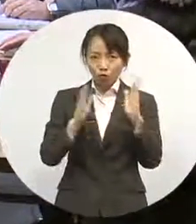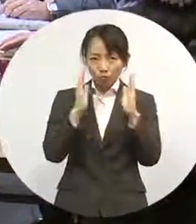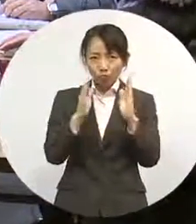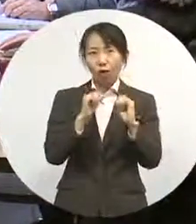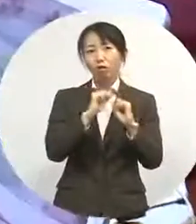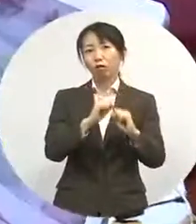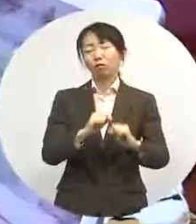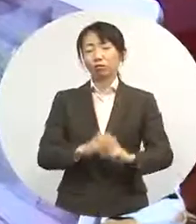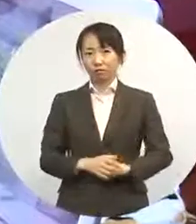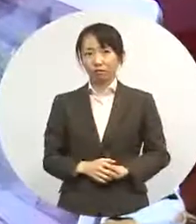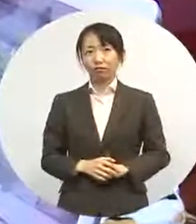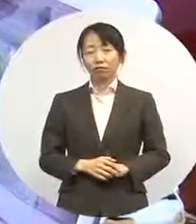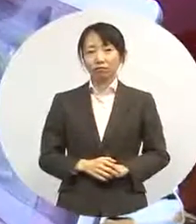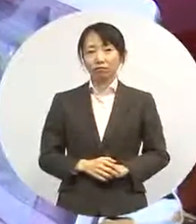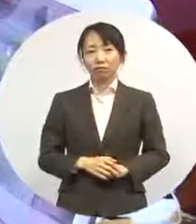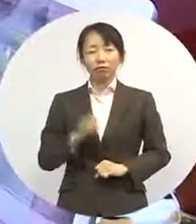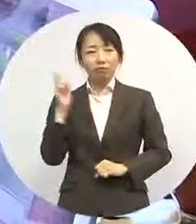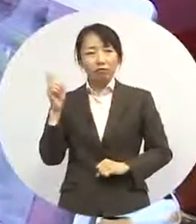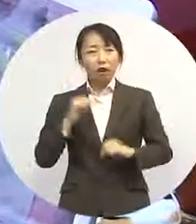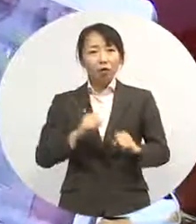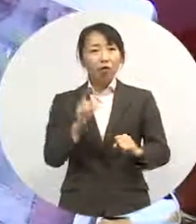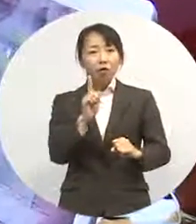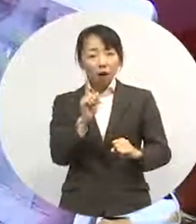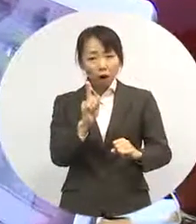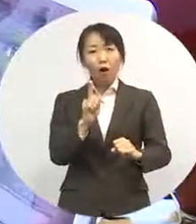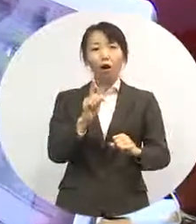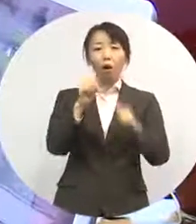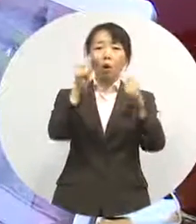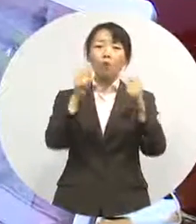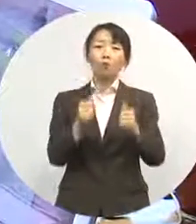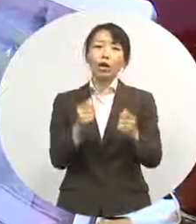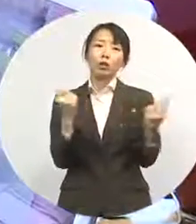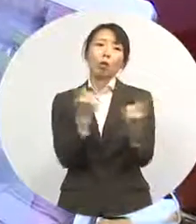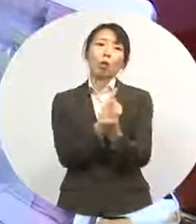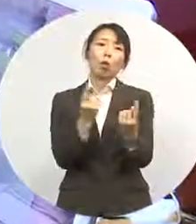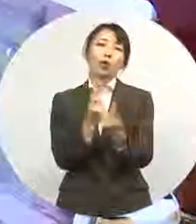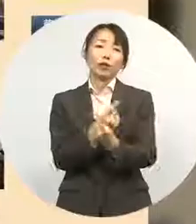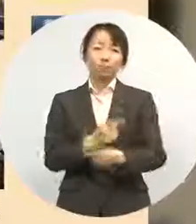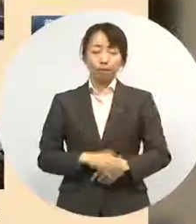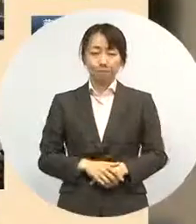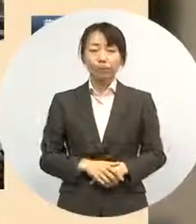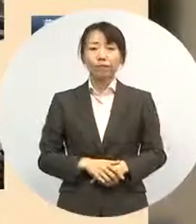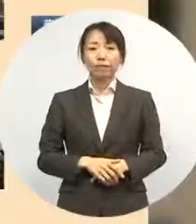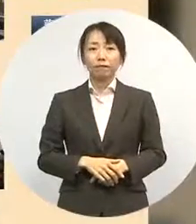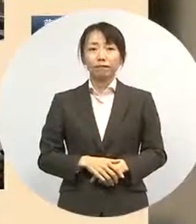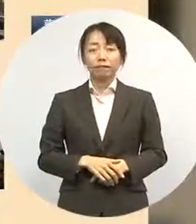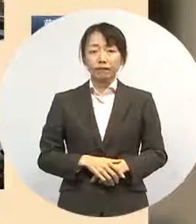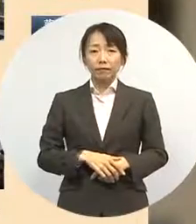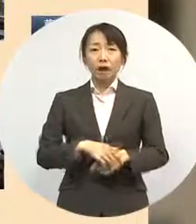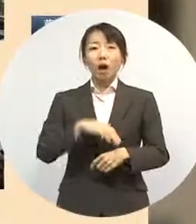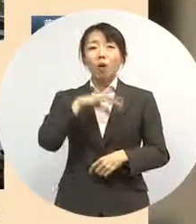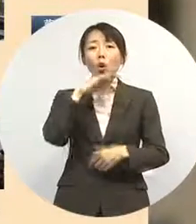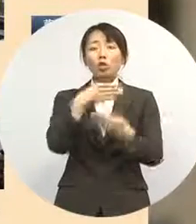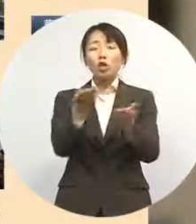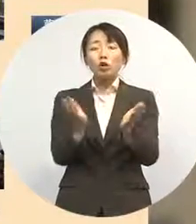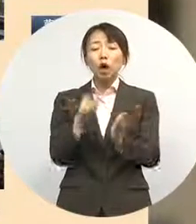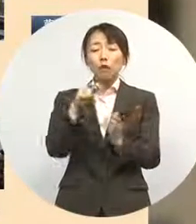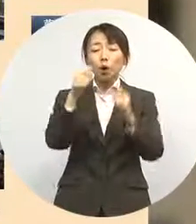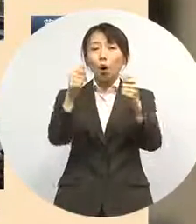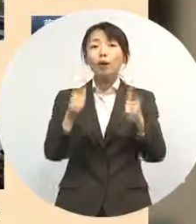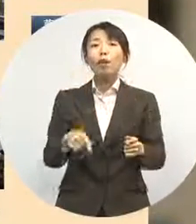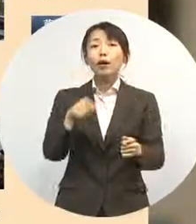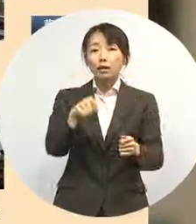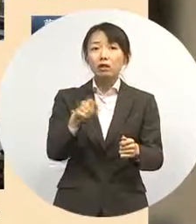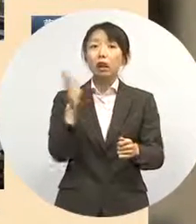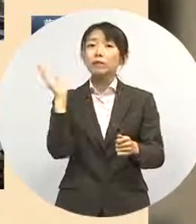。行っている作業はホームページの更新。実は老人クラブのホームページは皆